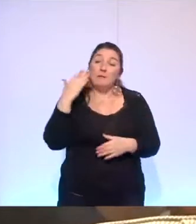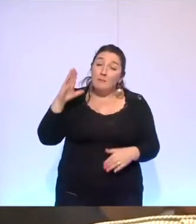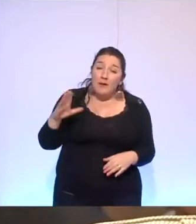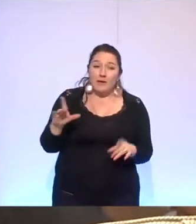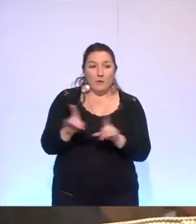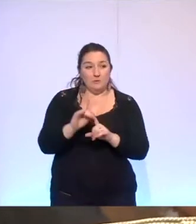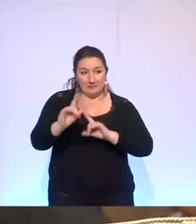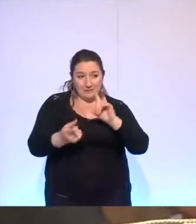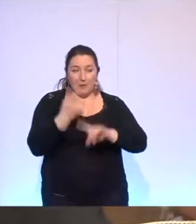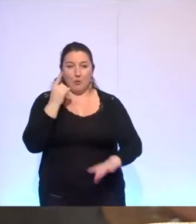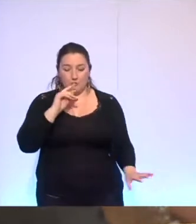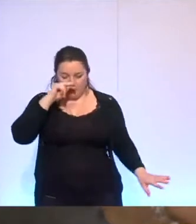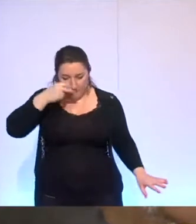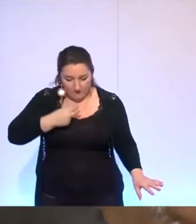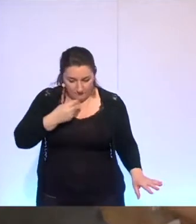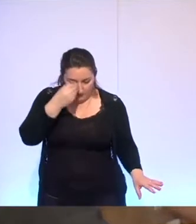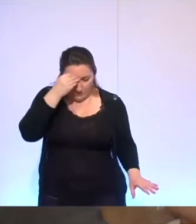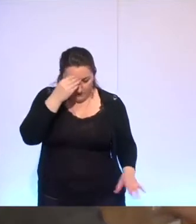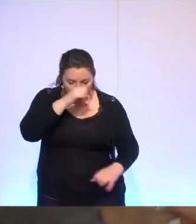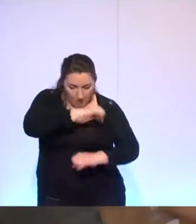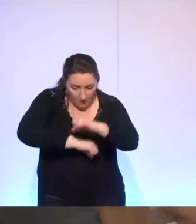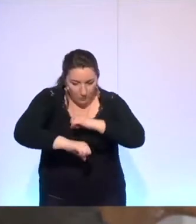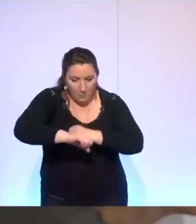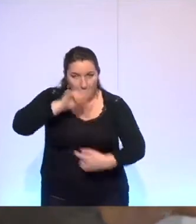savoir entreprendre pour pouvoir espérer ?